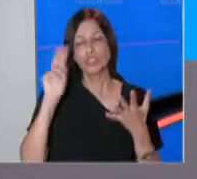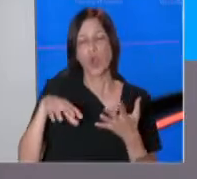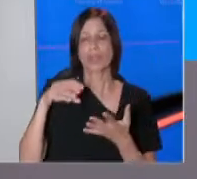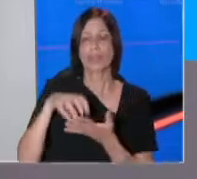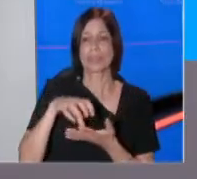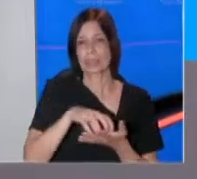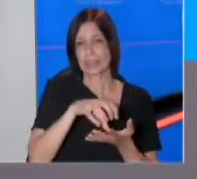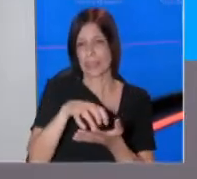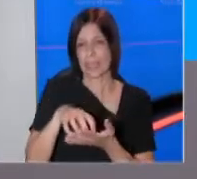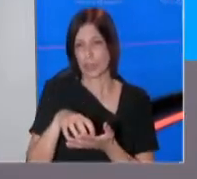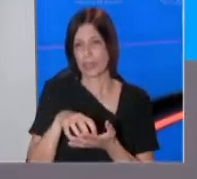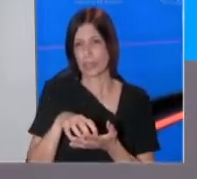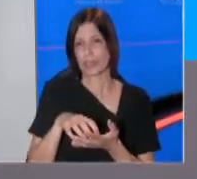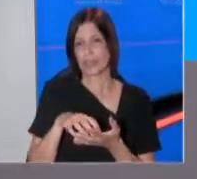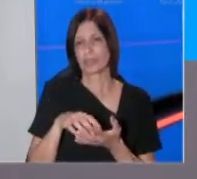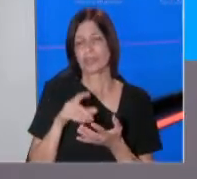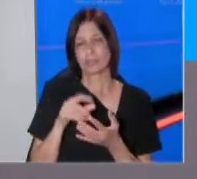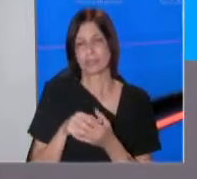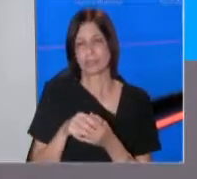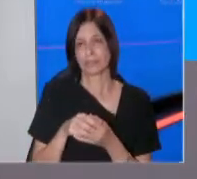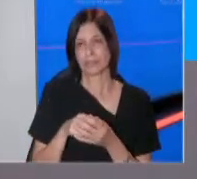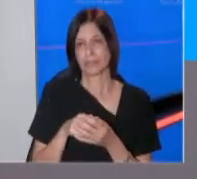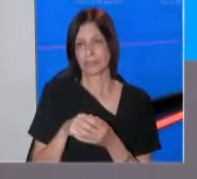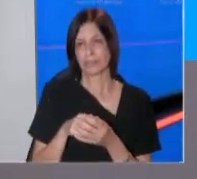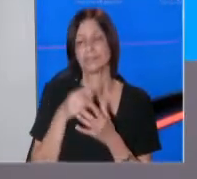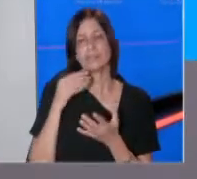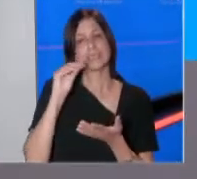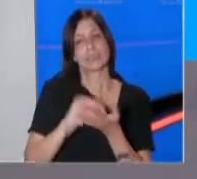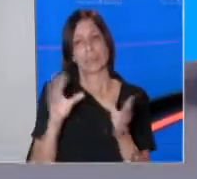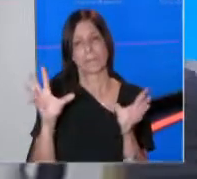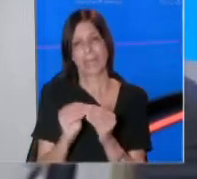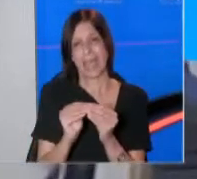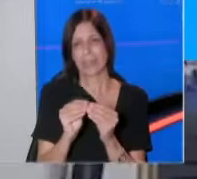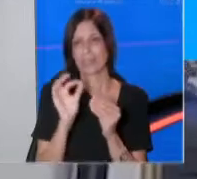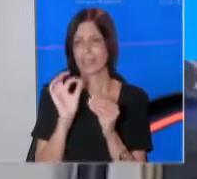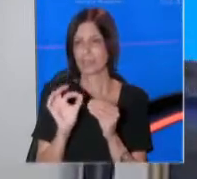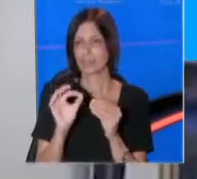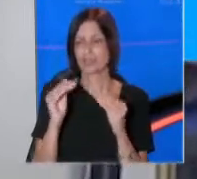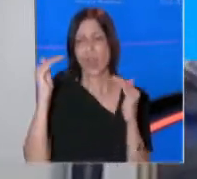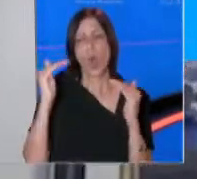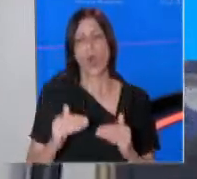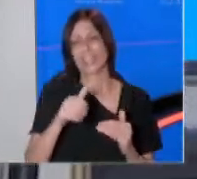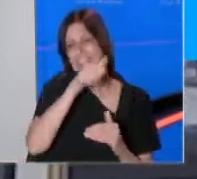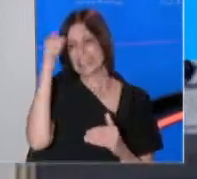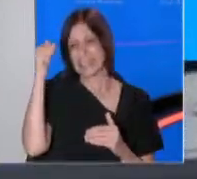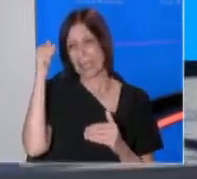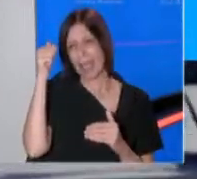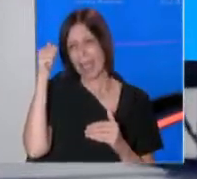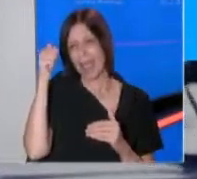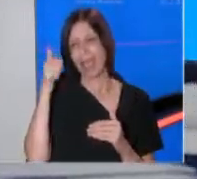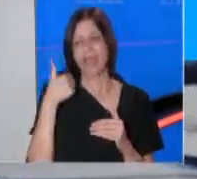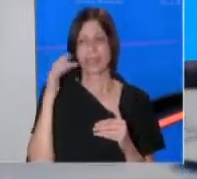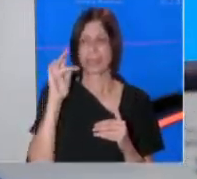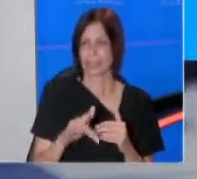יחידות, שאספו, שכאילו שמו ביחד על מנת להוריד את הסטיגמה נגד, ככה,